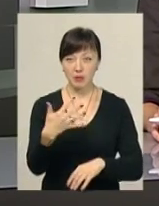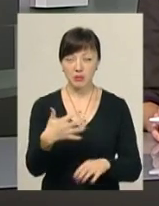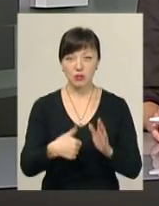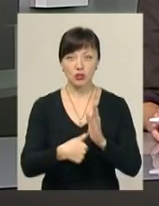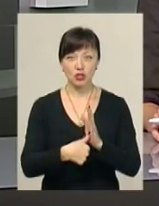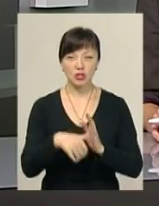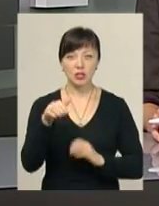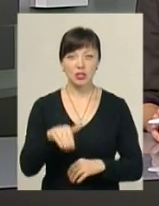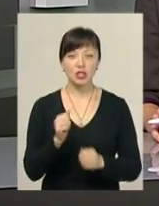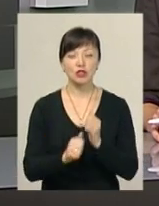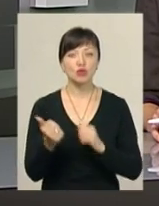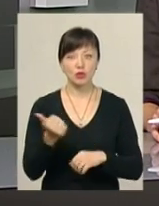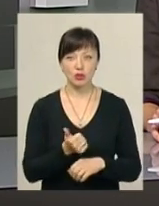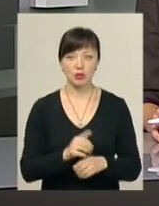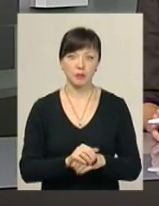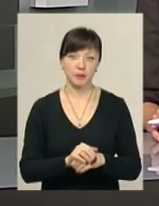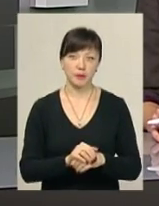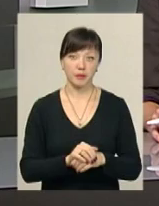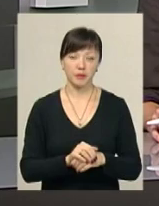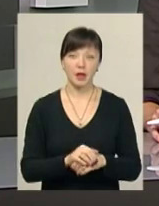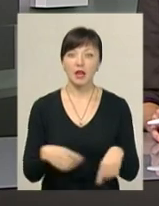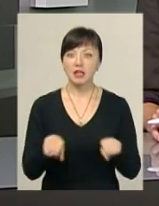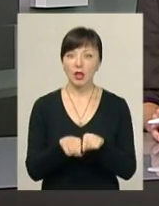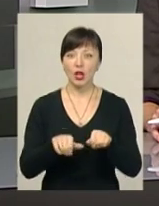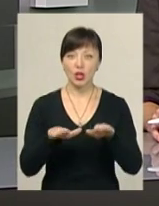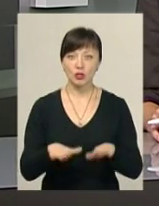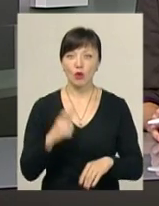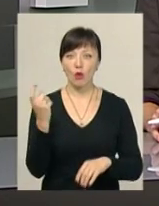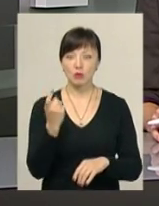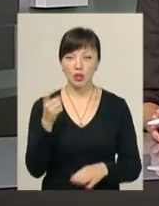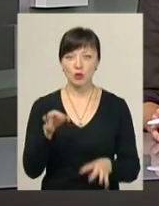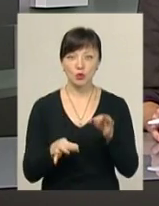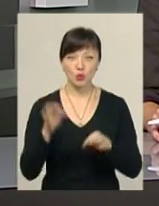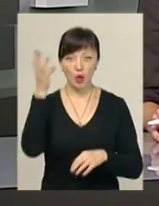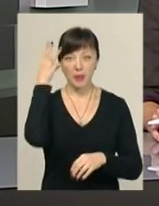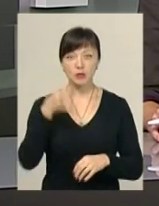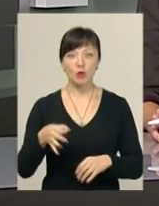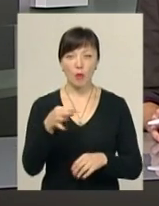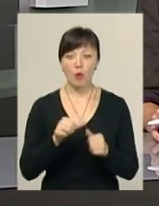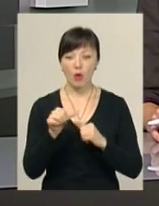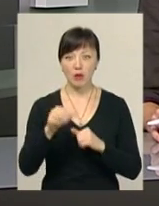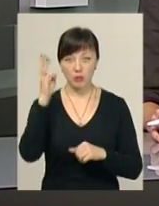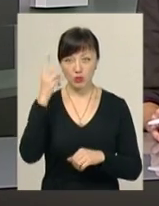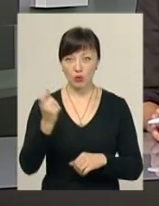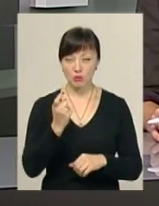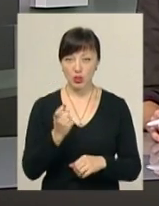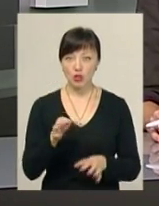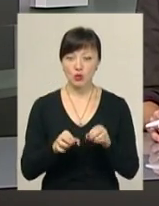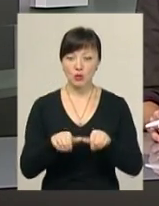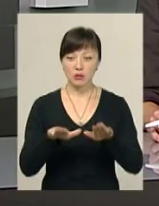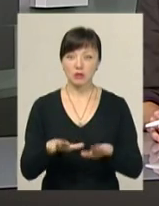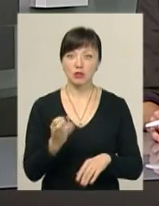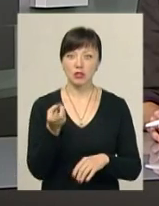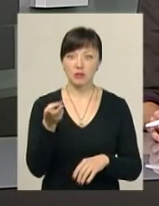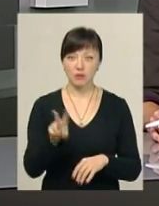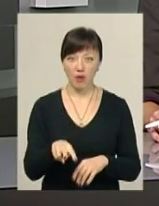розмірі 56 тисяч гривень. Таке рішення господарського суду Хмельницької області. Окрім подільського господаря, суд виніс ще